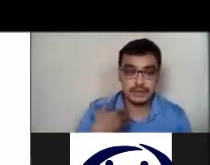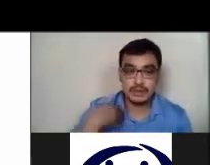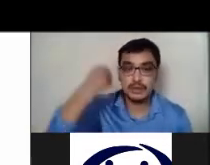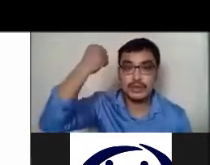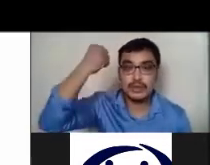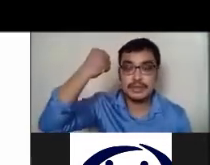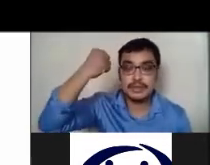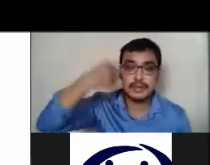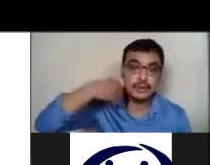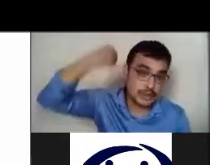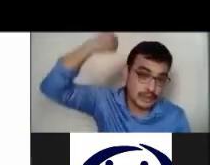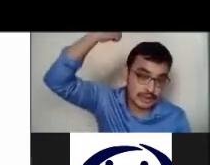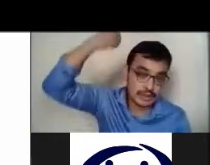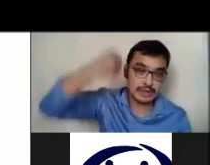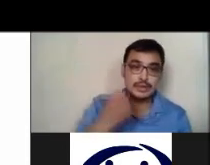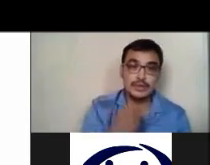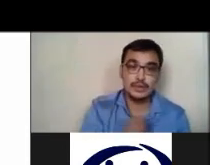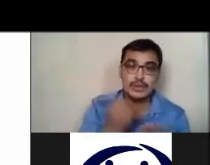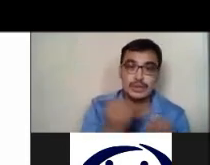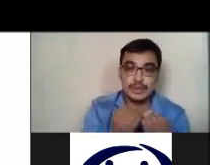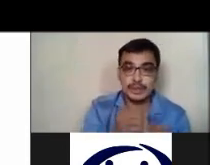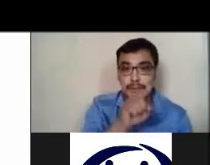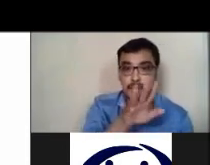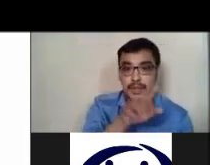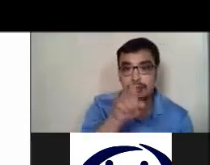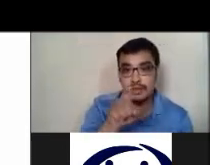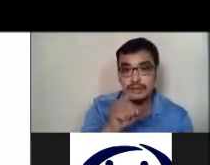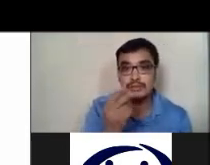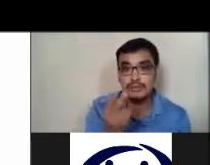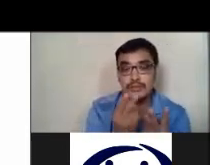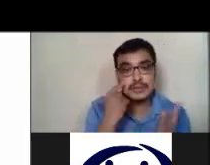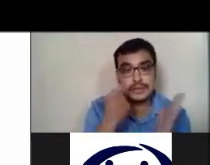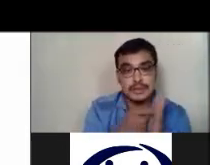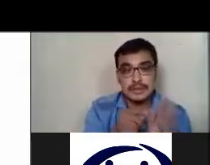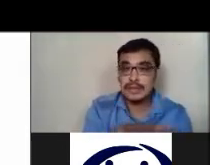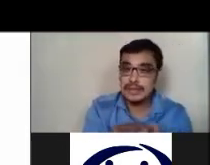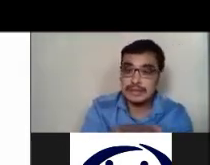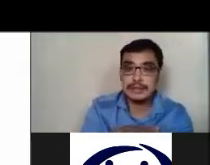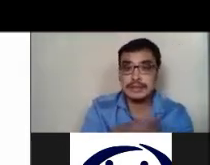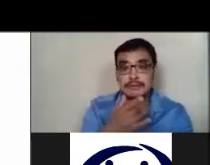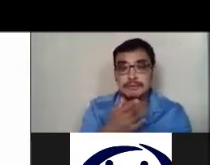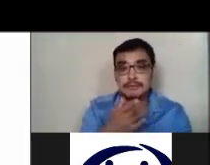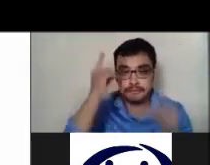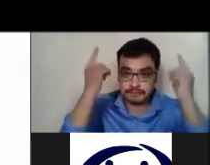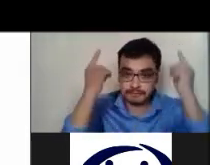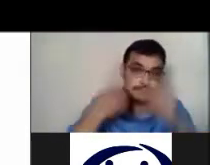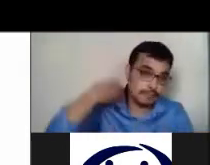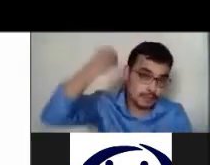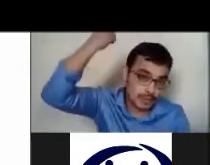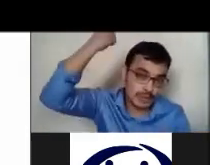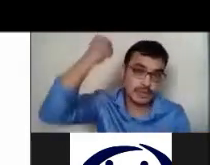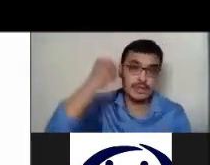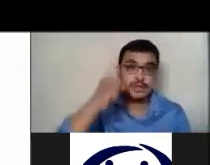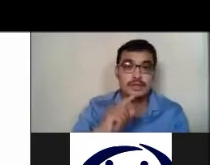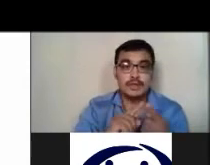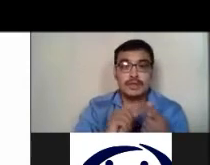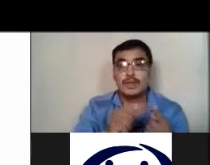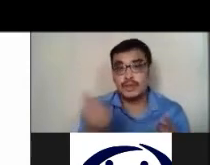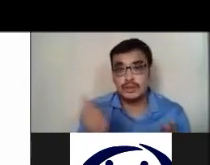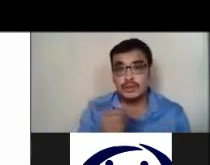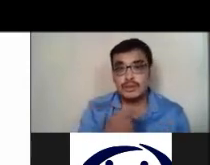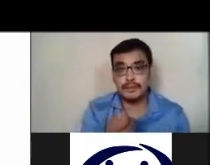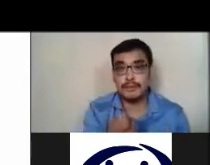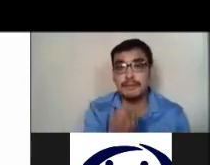आत्महत्या गर्ने चाहिँ कोसिस गर्ने चाहिँ 15% जस्तो देखिन्छ. सबभन्दा धेरै ह्याङ्गिङबाटै देखिन्छ भने त्यसपछि विष